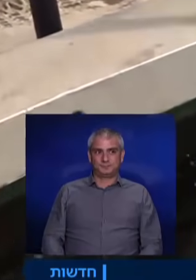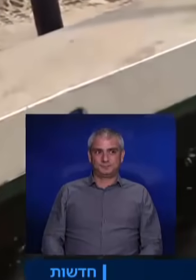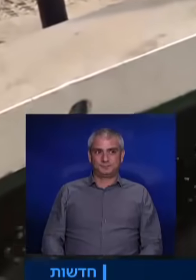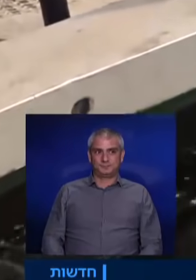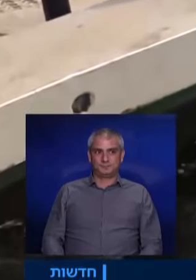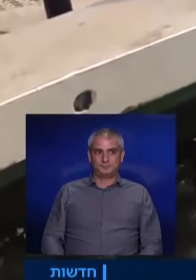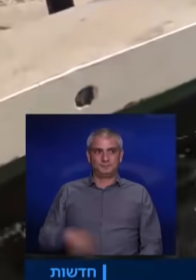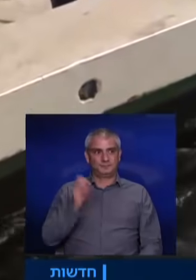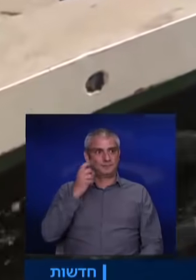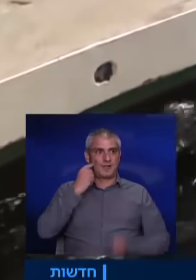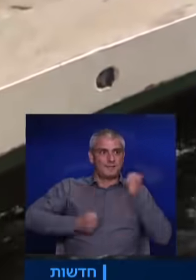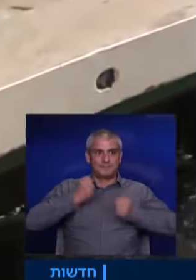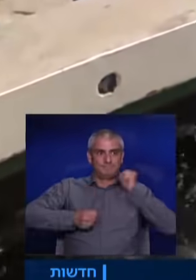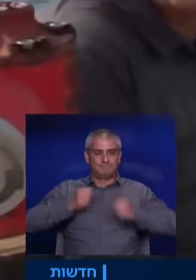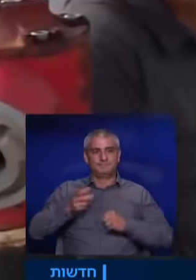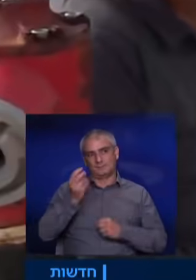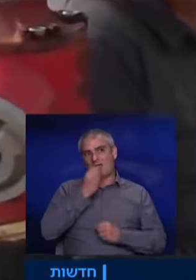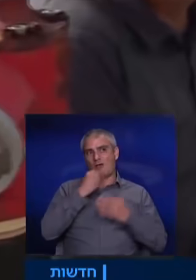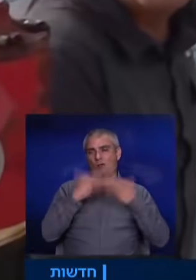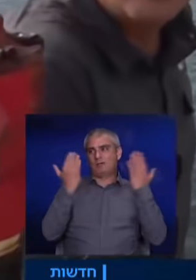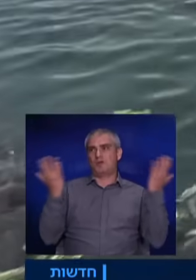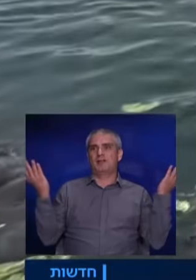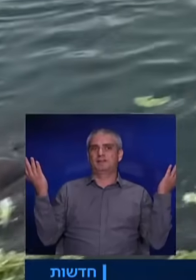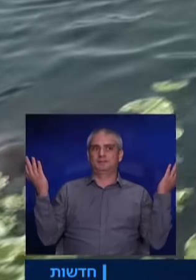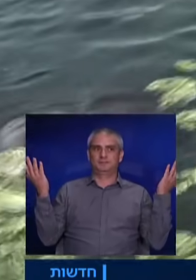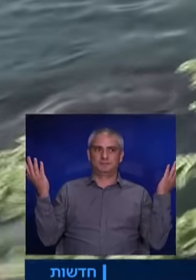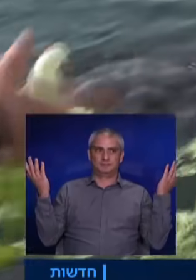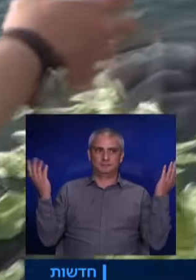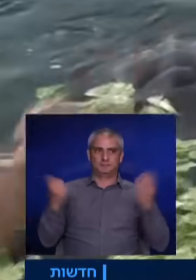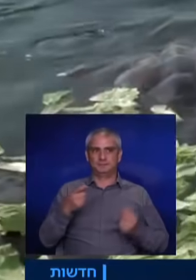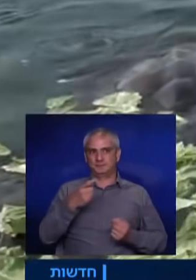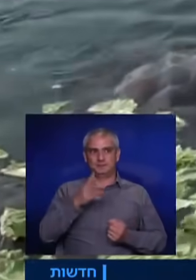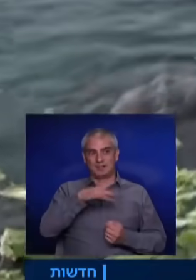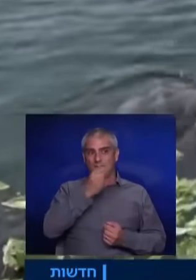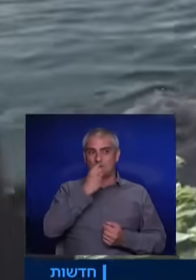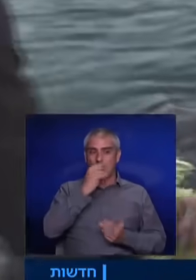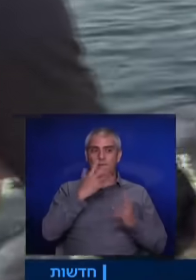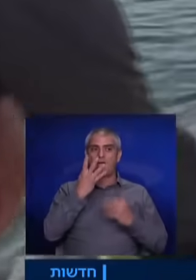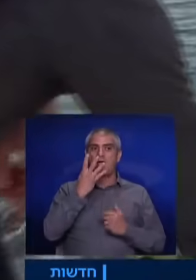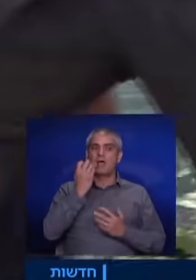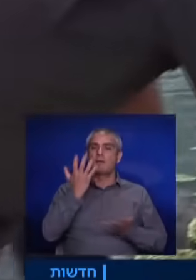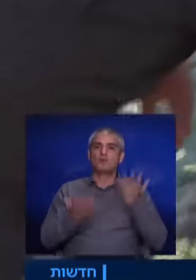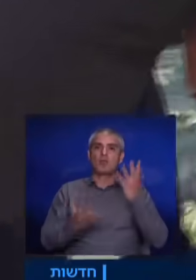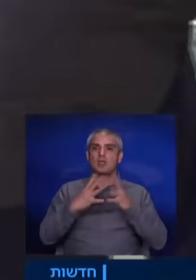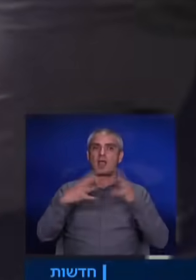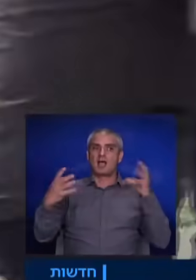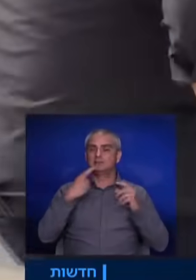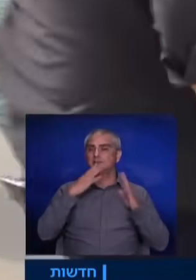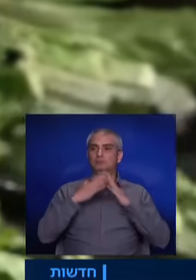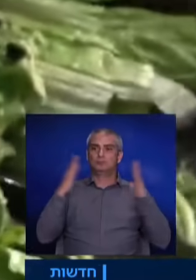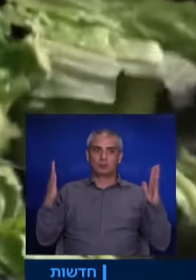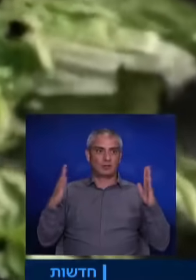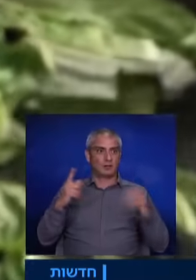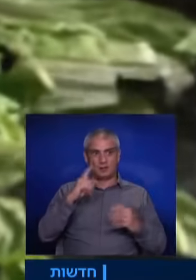שהם באים בריצה. הם, אתה יודע, ארוחת בוקר. הילדים האלה צורכים בערך 40 טון חסה בשנה. אל